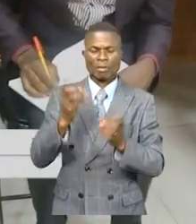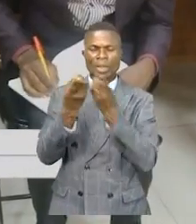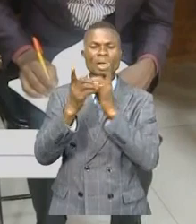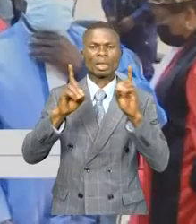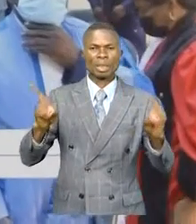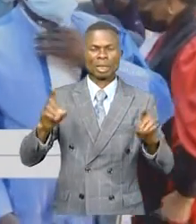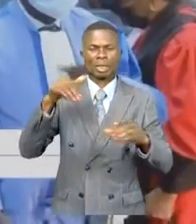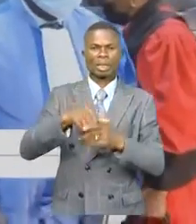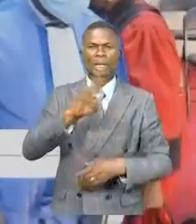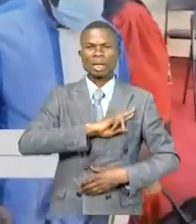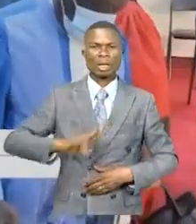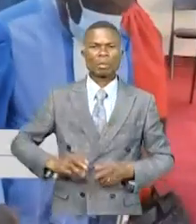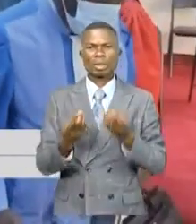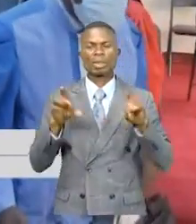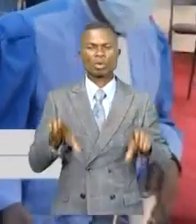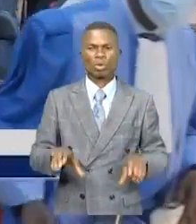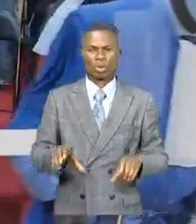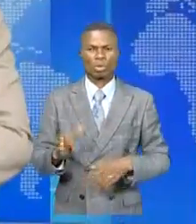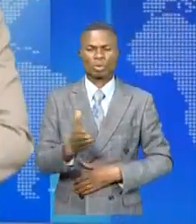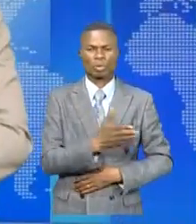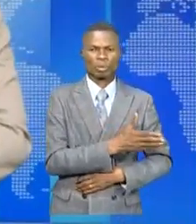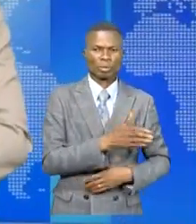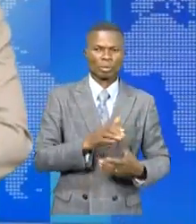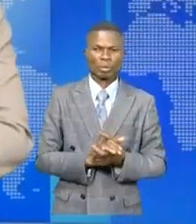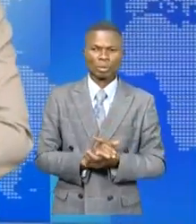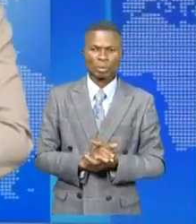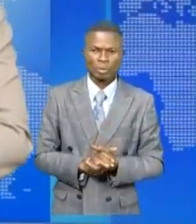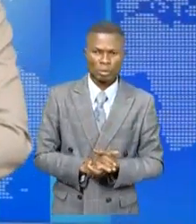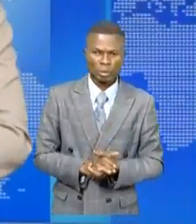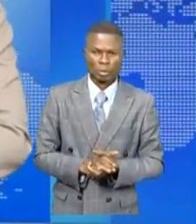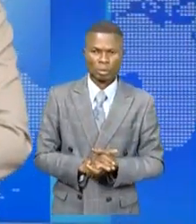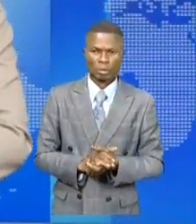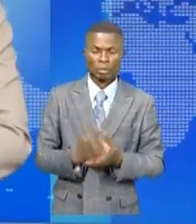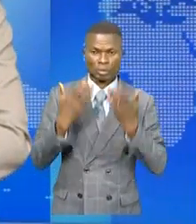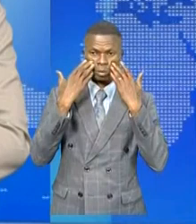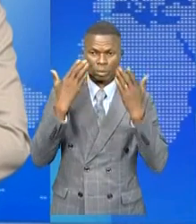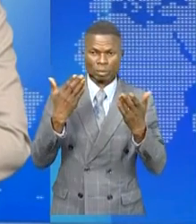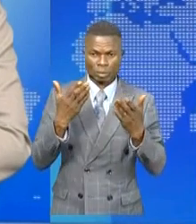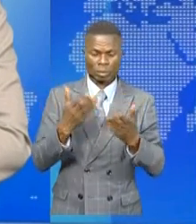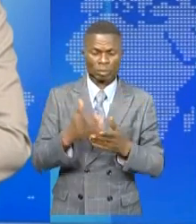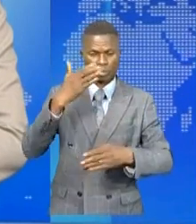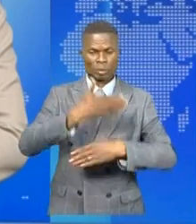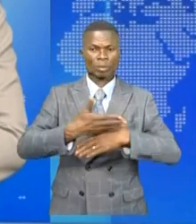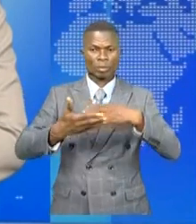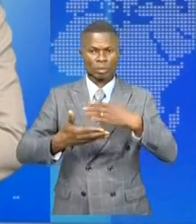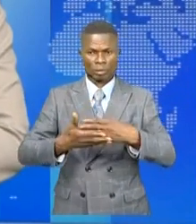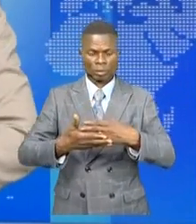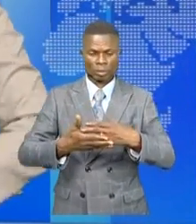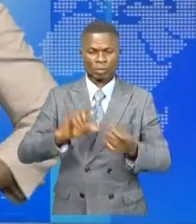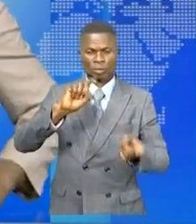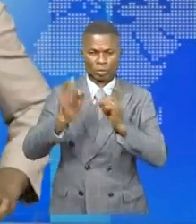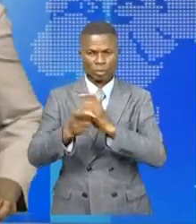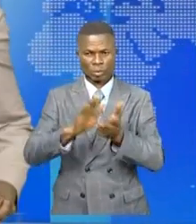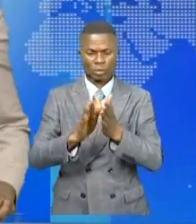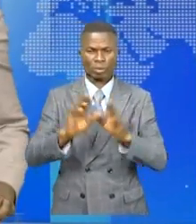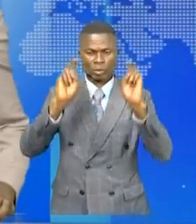en République démocratique du Congo. Et c'est parti pour la réhabilitation et la modernisation